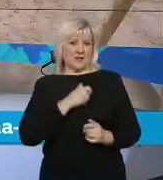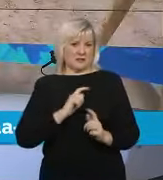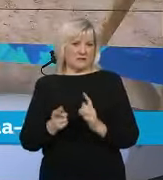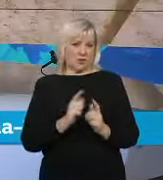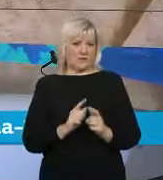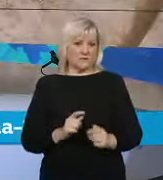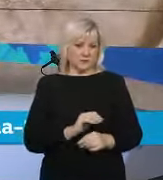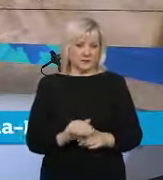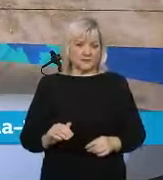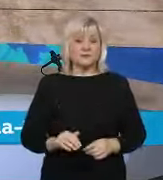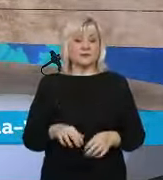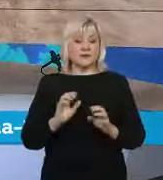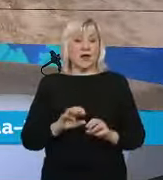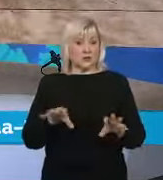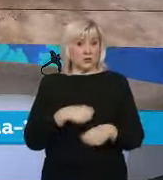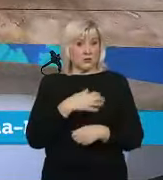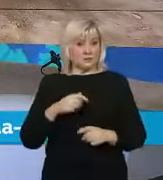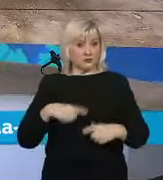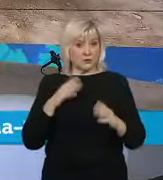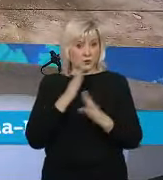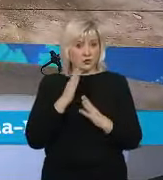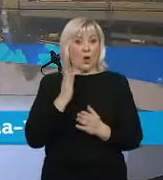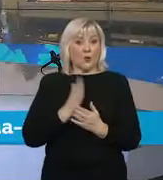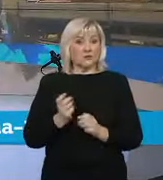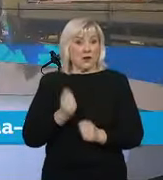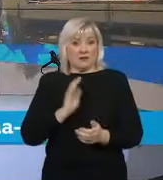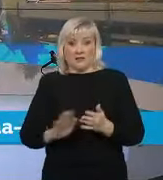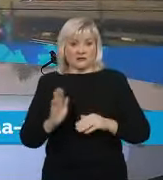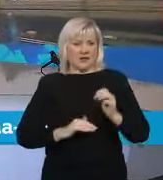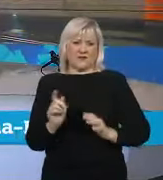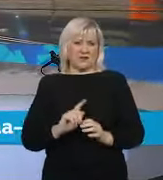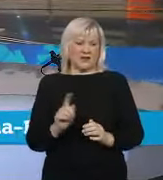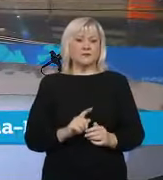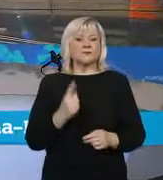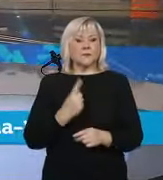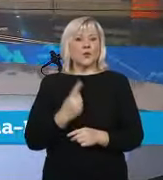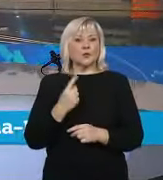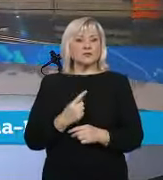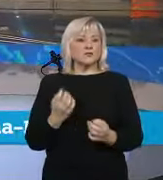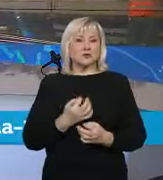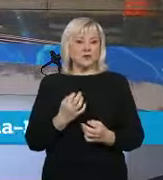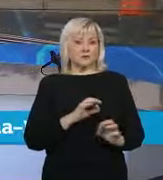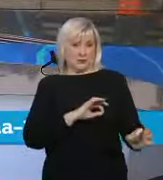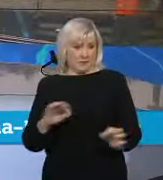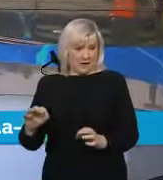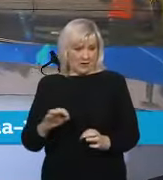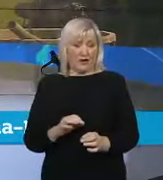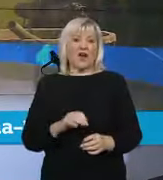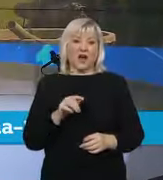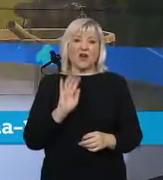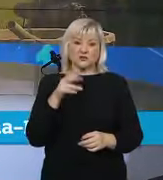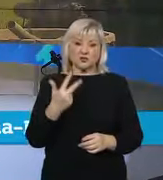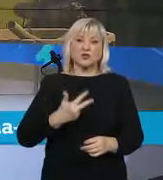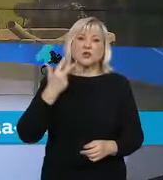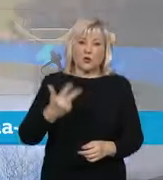Ministerstva životního prostředí neznamená, že už se hned začne stavět. Předpokládá se, že jenom přípravné práce by mohly začít asi za 3